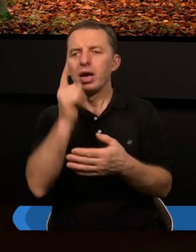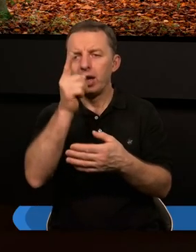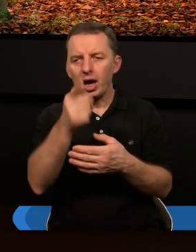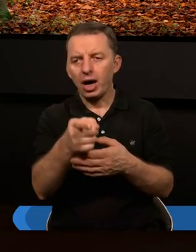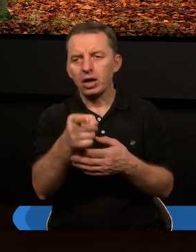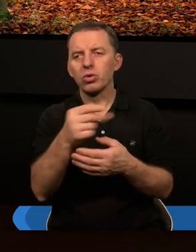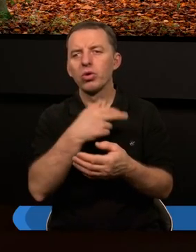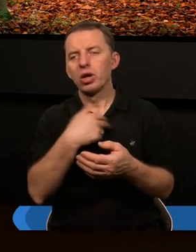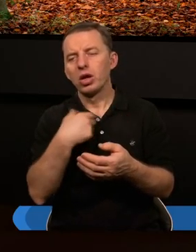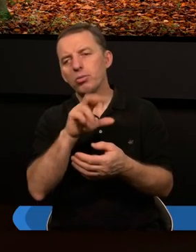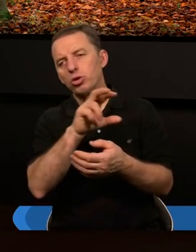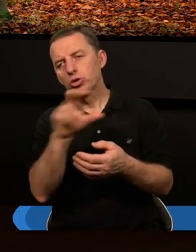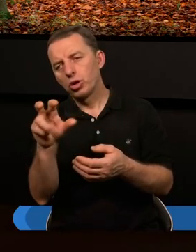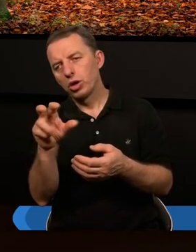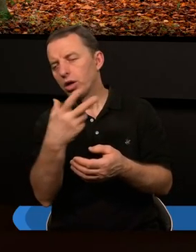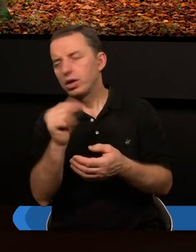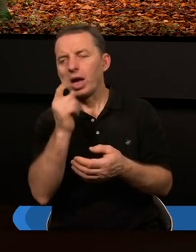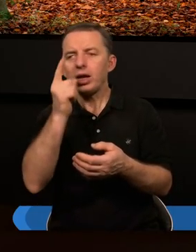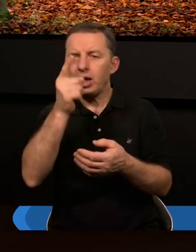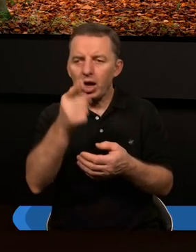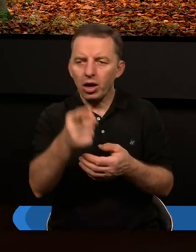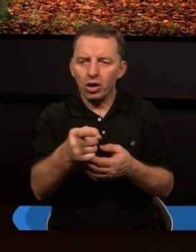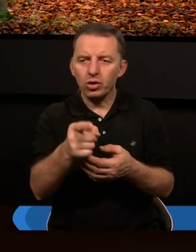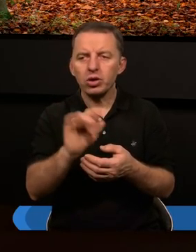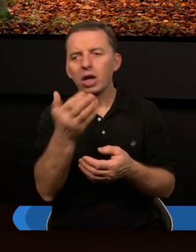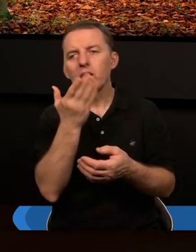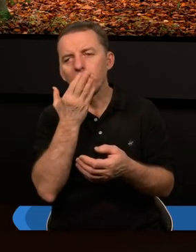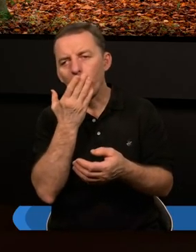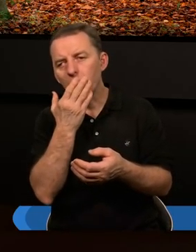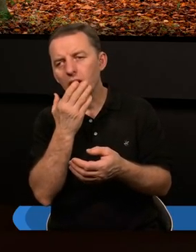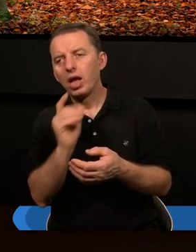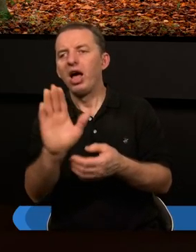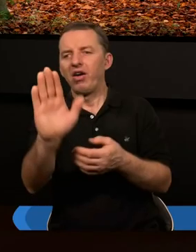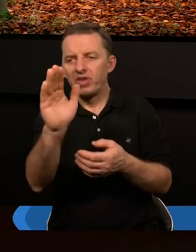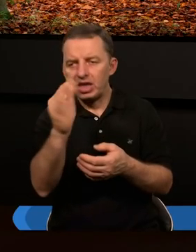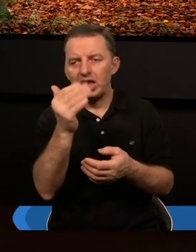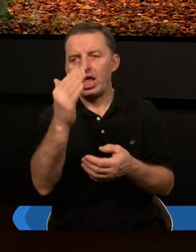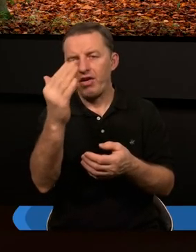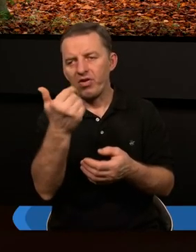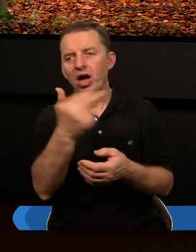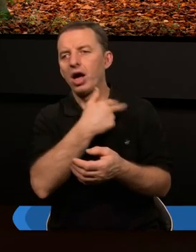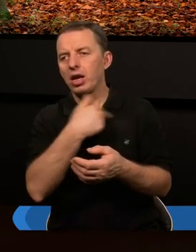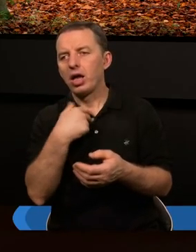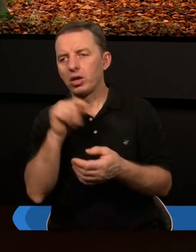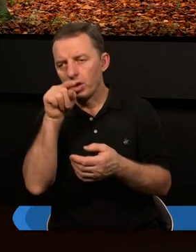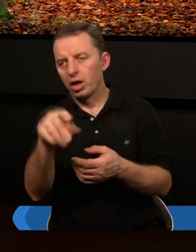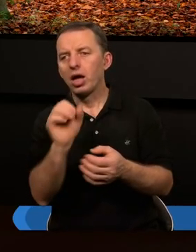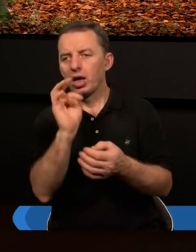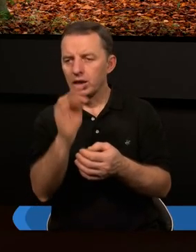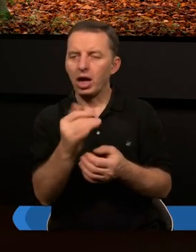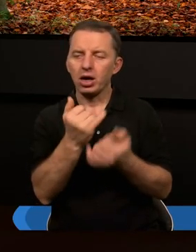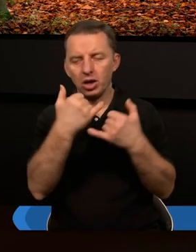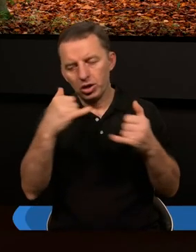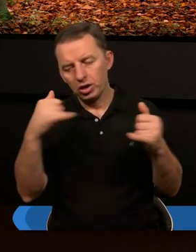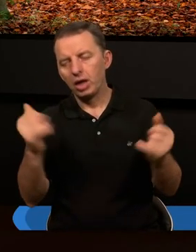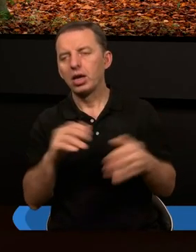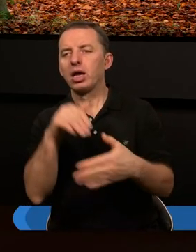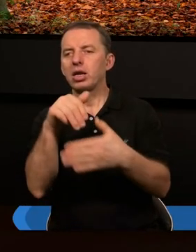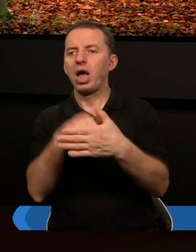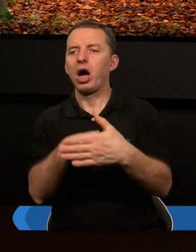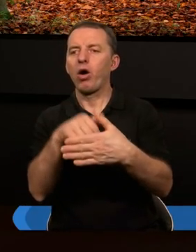nakazuje nam, czy może nie nakazuje, tylko jak on to mówi, wzywa nas do tego, żebyśmy się tak, a nie inaczej